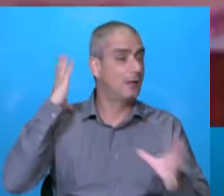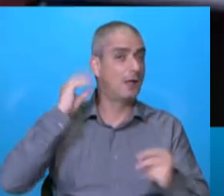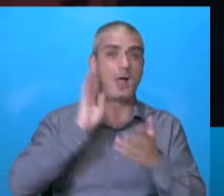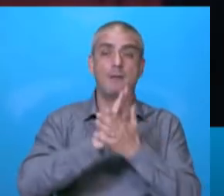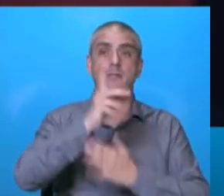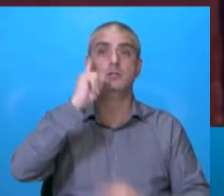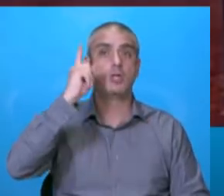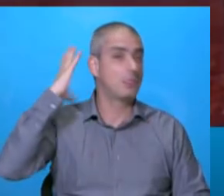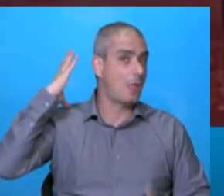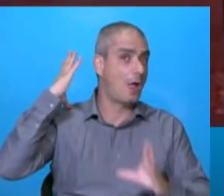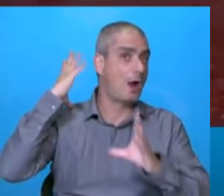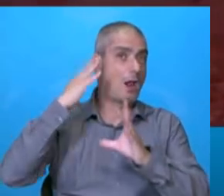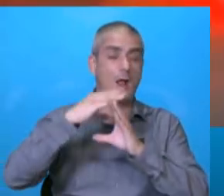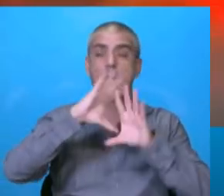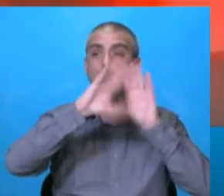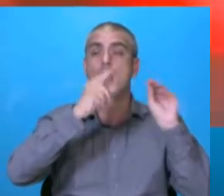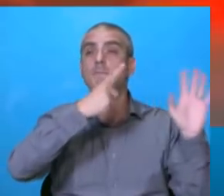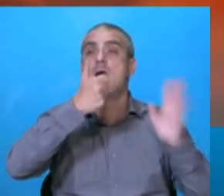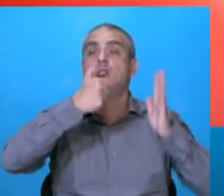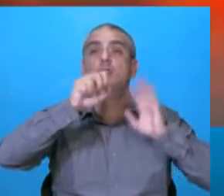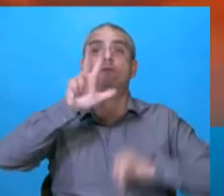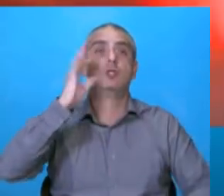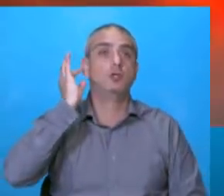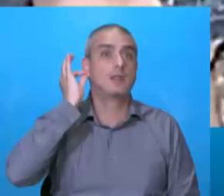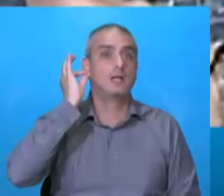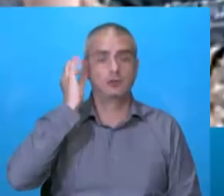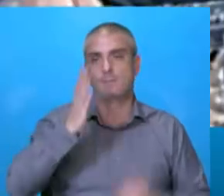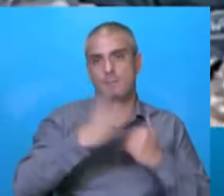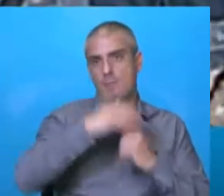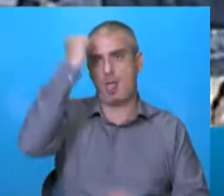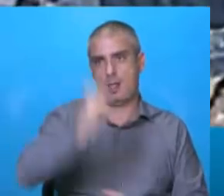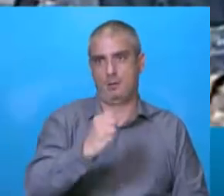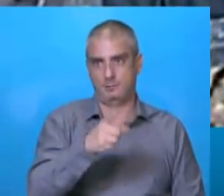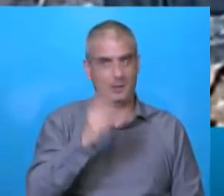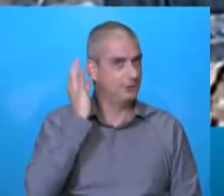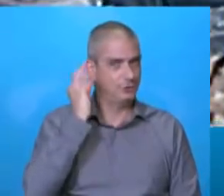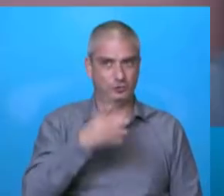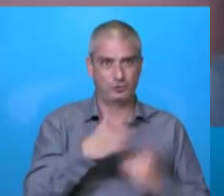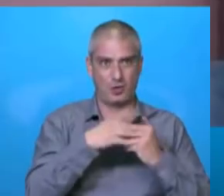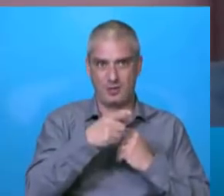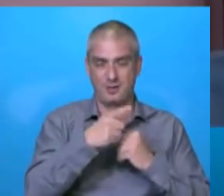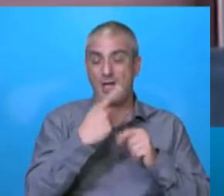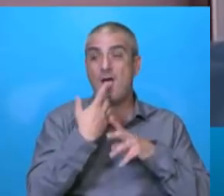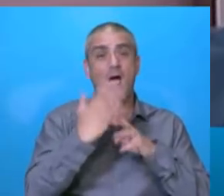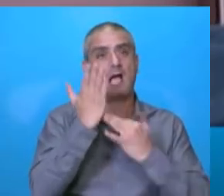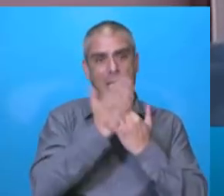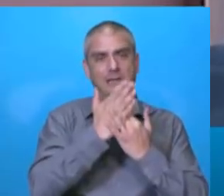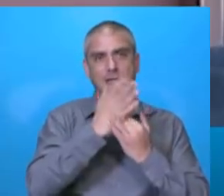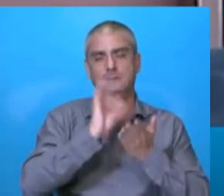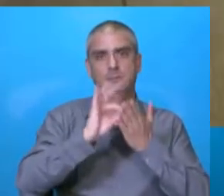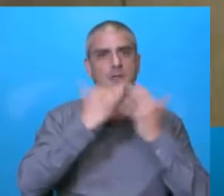האחרונות, 163 נשים נרצחו בידי בני זוגן. רק חצי מהן היו מוכרות לשירותי